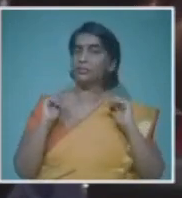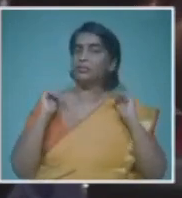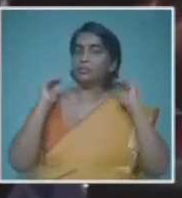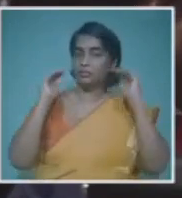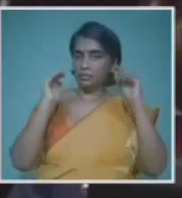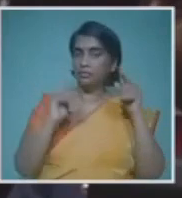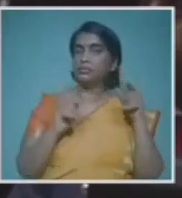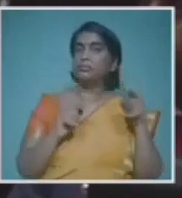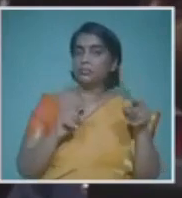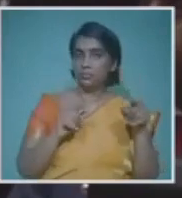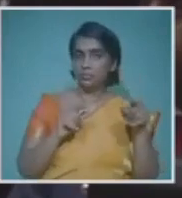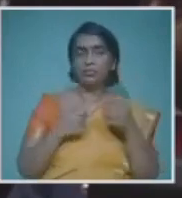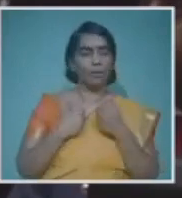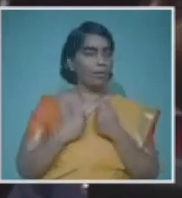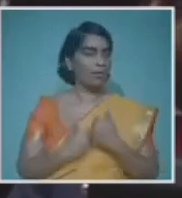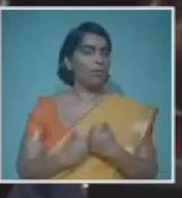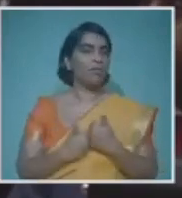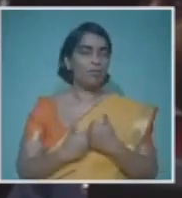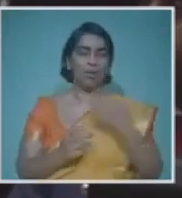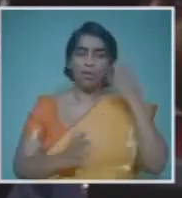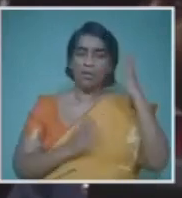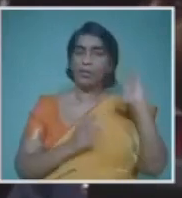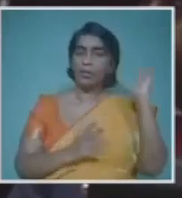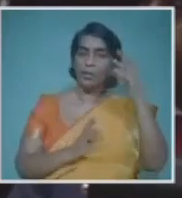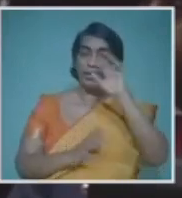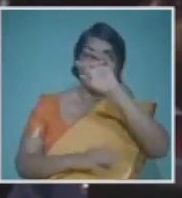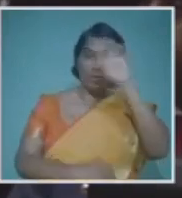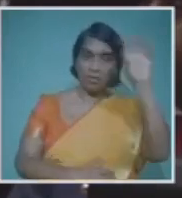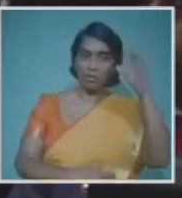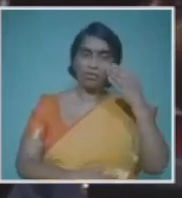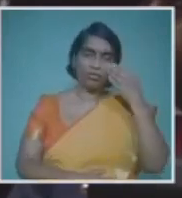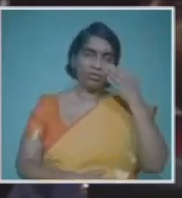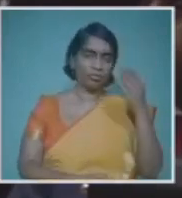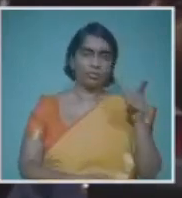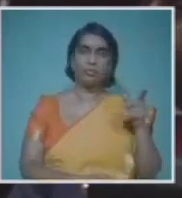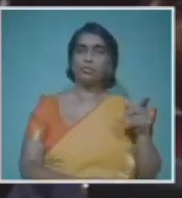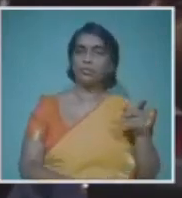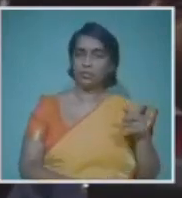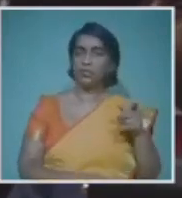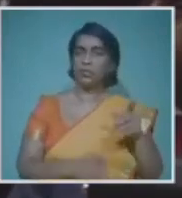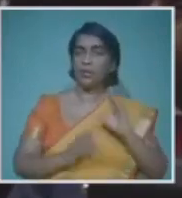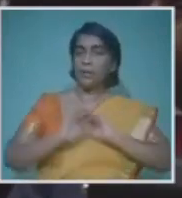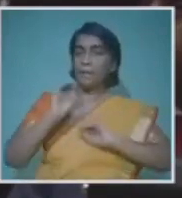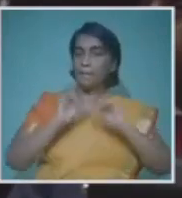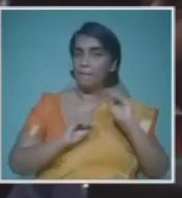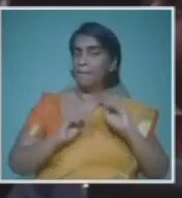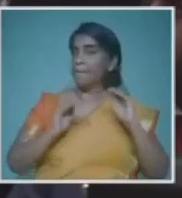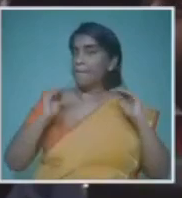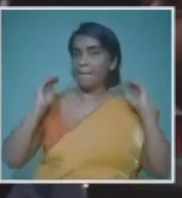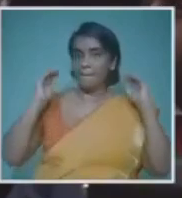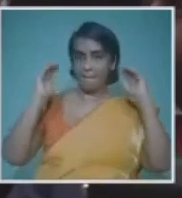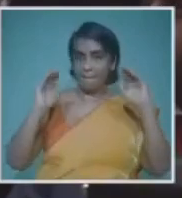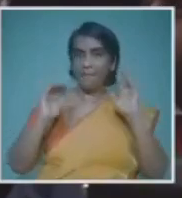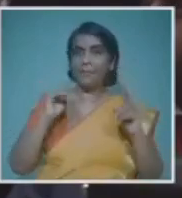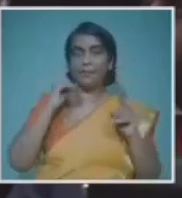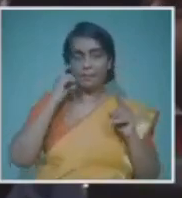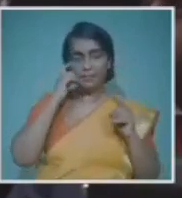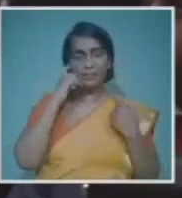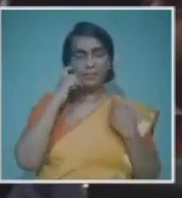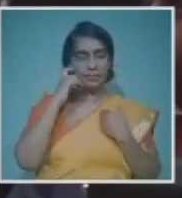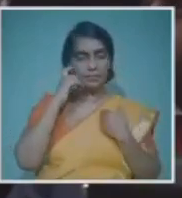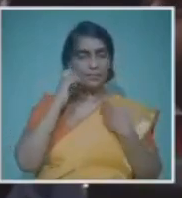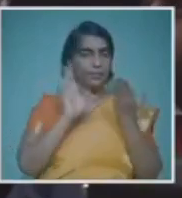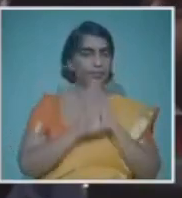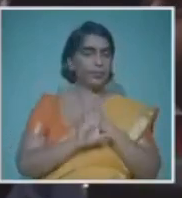තියෙනවා. ඒක හොඳ තත්ත්වයක්. ලෝකයේ අනිකුත් රටවල් එක්ක බැලුවත් මේ ප්‍රතිශතය ඉතා ඉහළයි. අපි